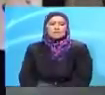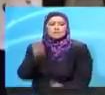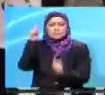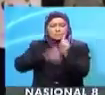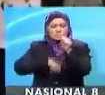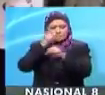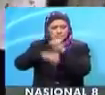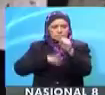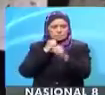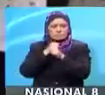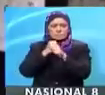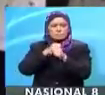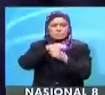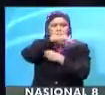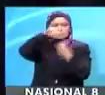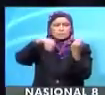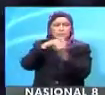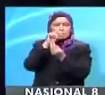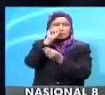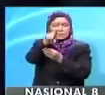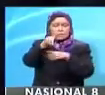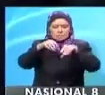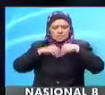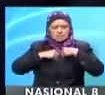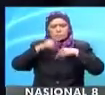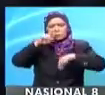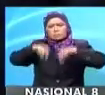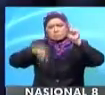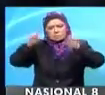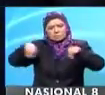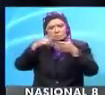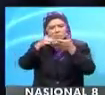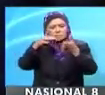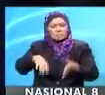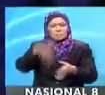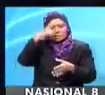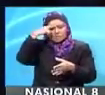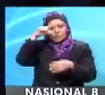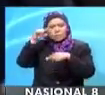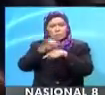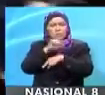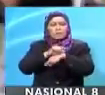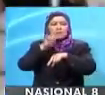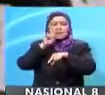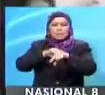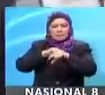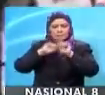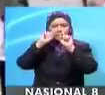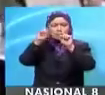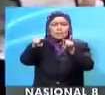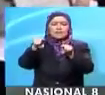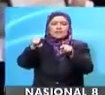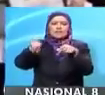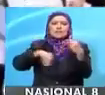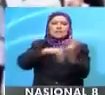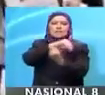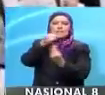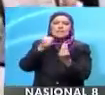Setiap tahun jemaah haji negara menerima pelbagai sumbangan untuk kegunaan mereka ketika mengerjakan ibadah haji.